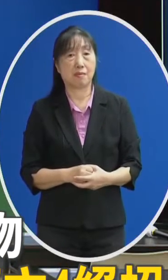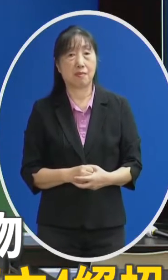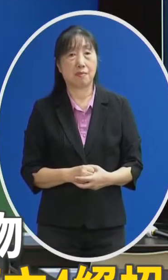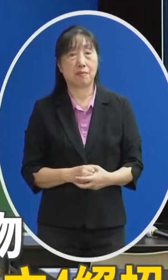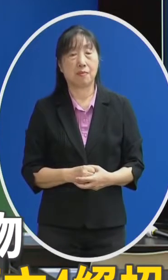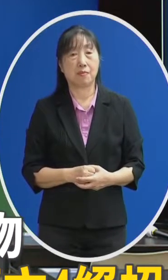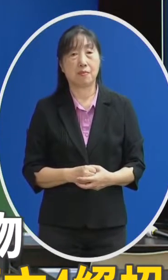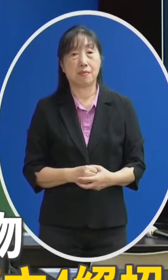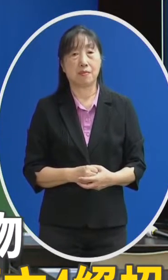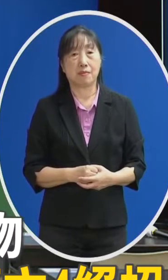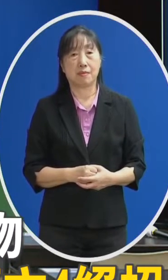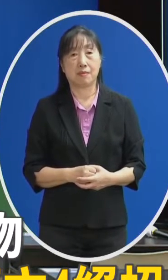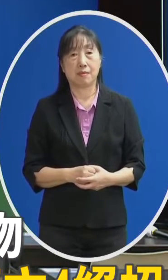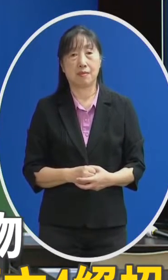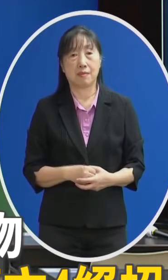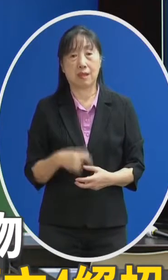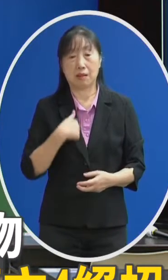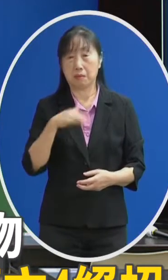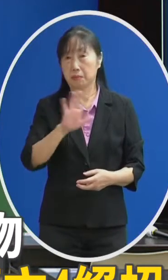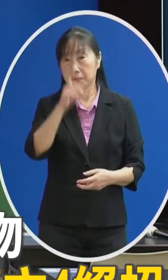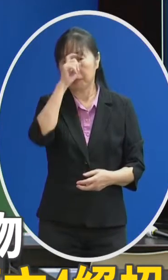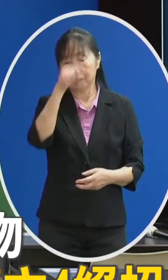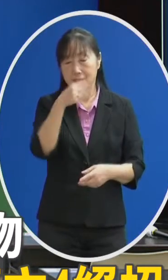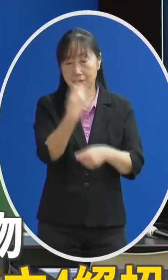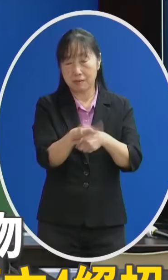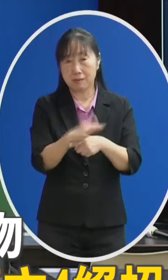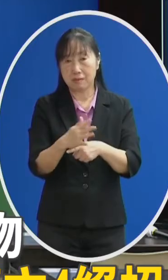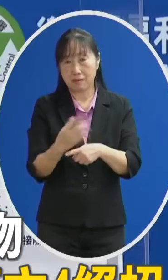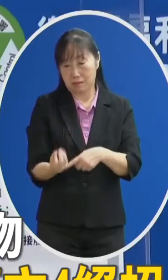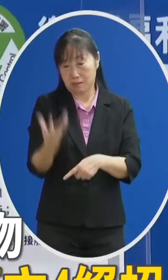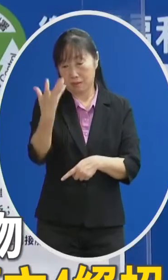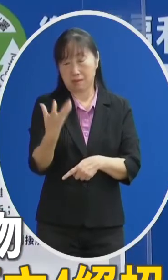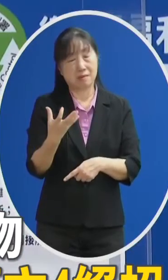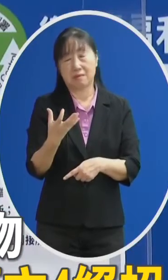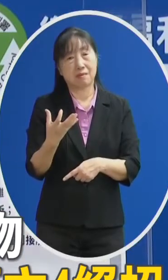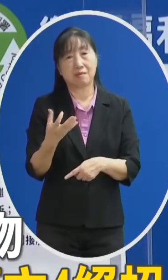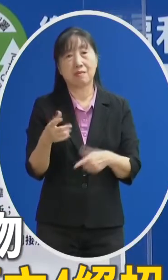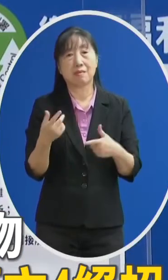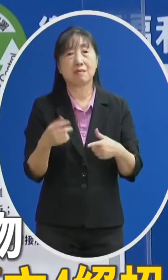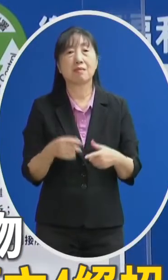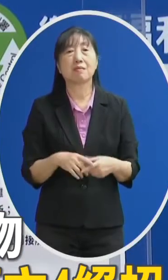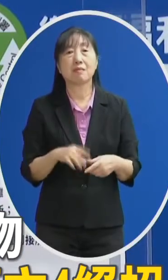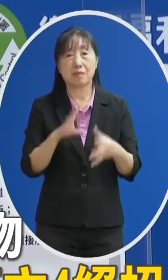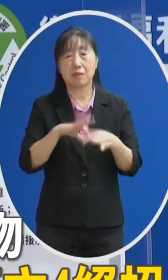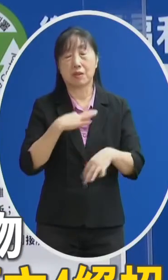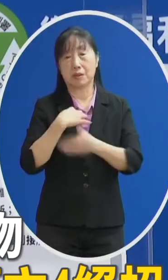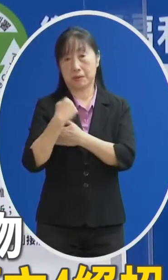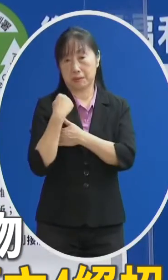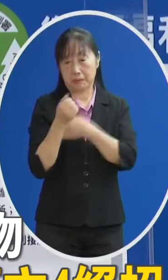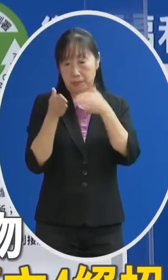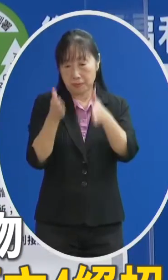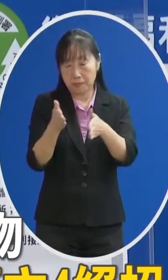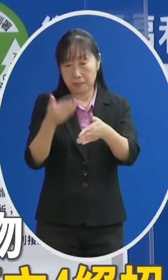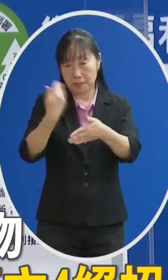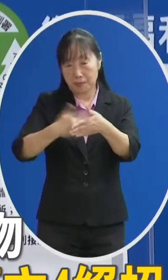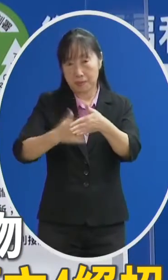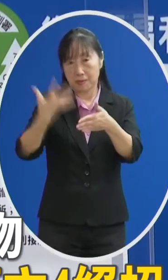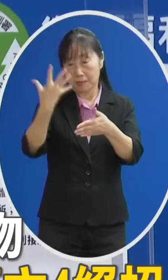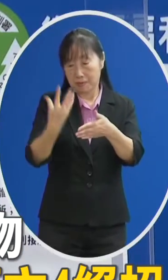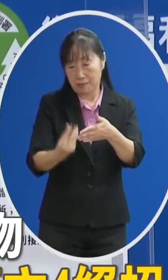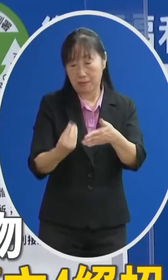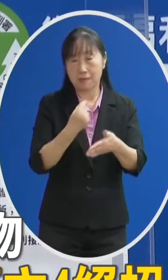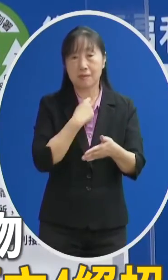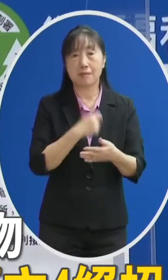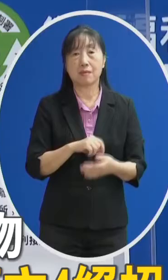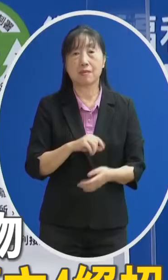当然，我们当然不希望说这样的一个致死率哈高，我们当然要努力的哈把它能够降下来哈。那